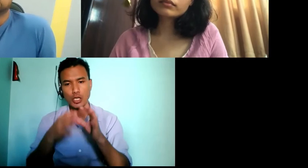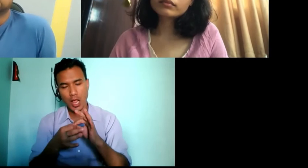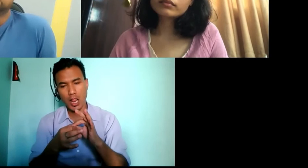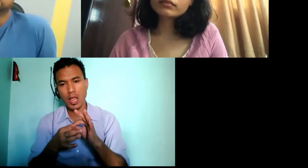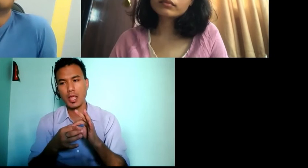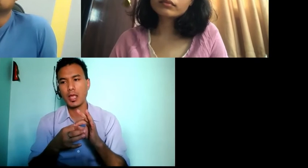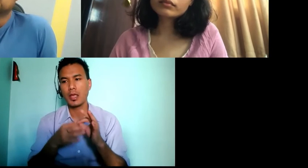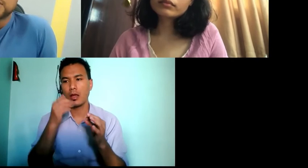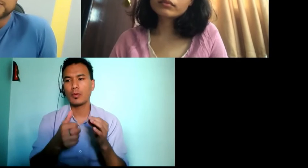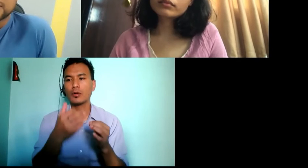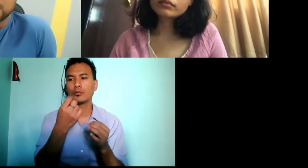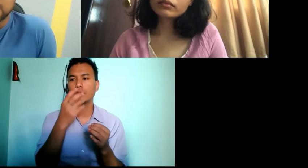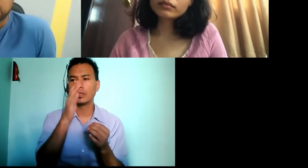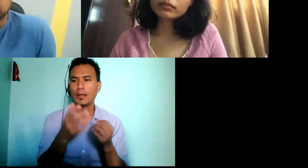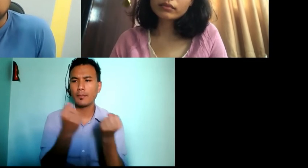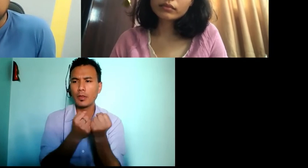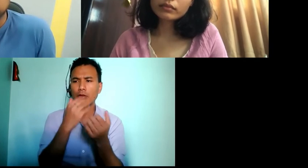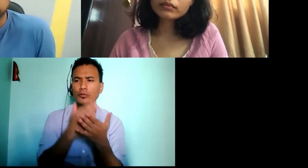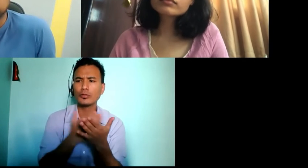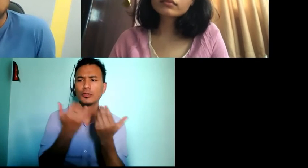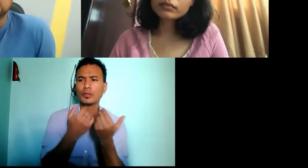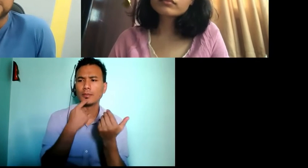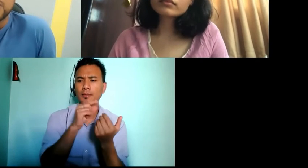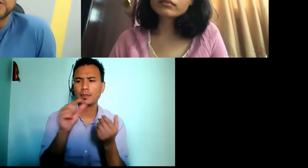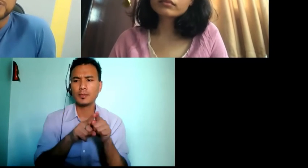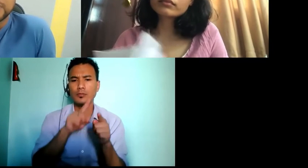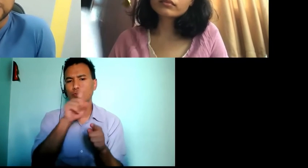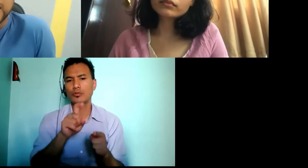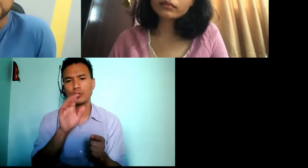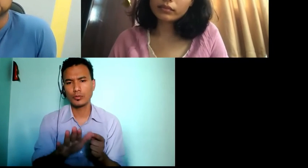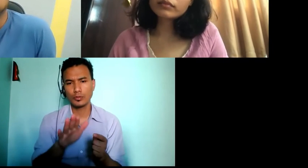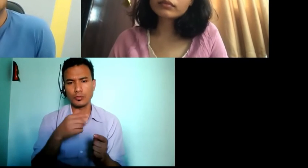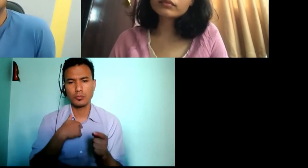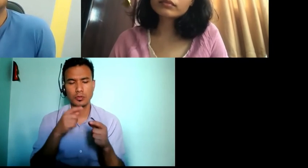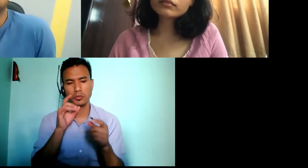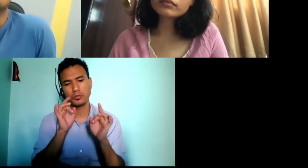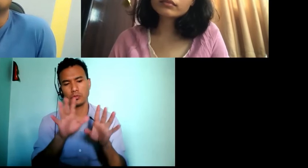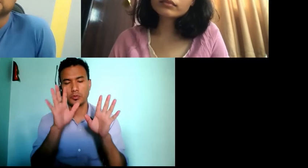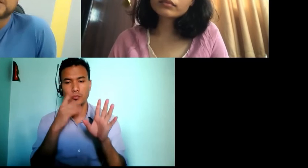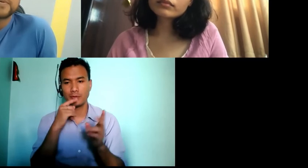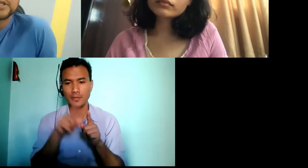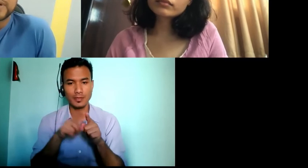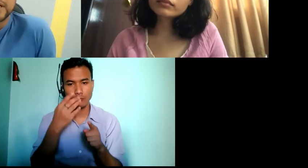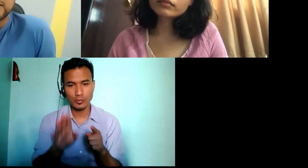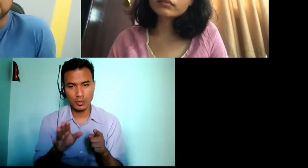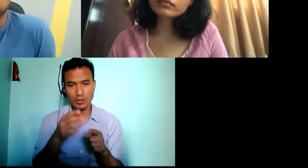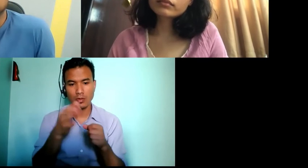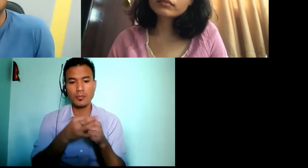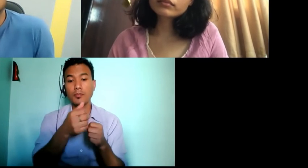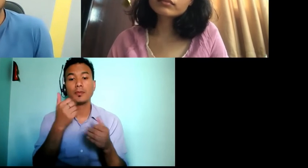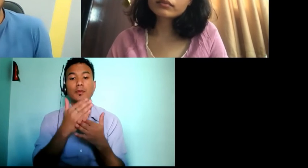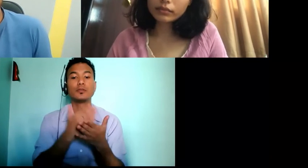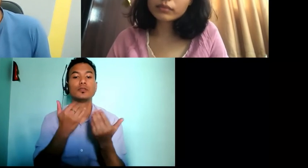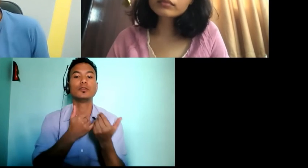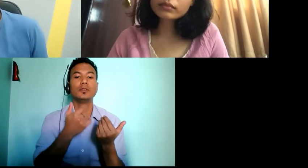चाहिँ अब कतिले त बन्द कसरी गर्ने भनेर प्रश्न गरिरहेको हुन्छ, मलाई यसबाट हट्नु छ भने भनिरहेको हुन्छ, र कतिजनाले चाहिँ होइन मलाई व्यवस्थित मात्रै गर्नु